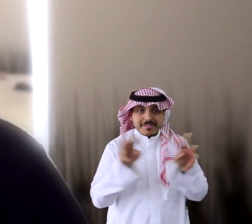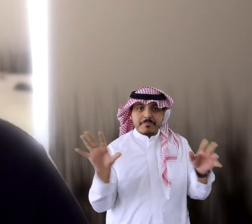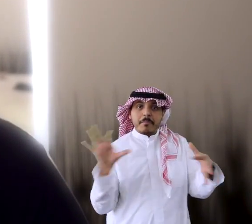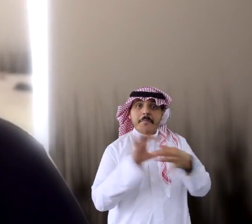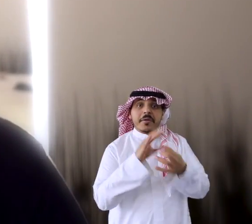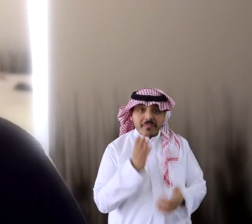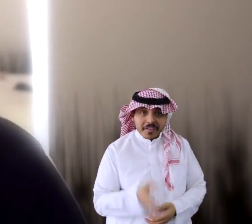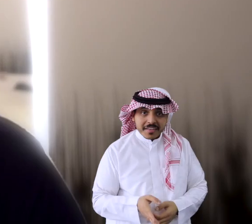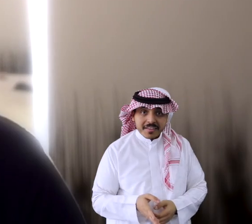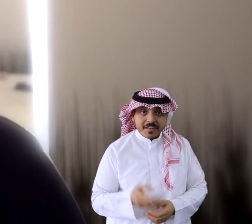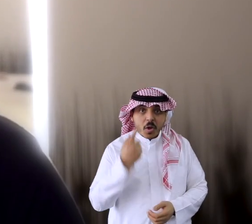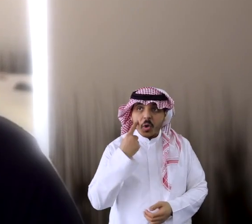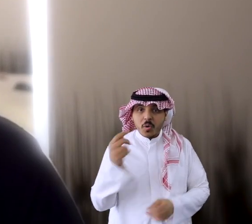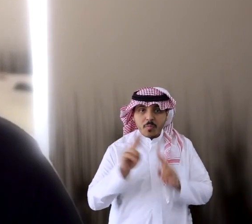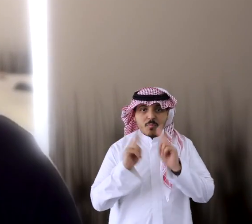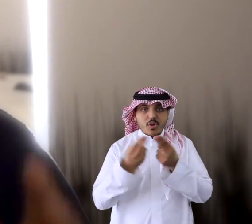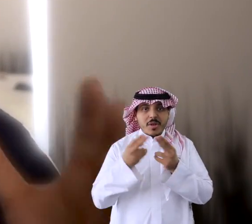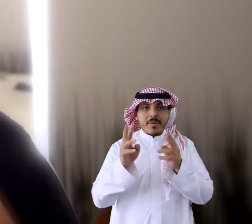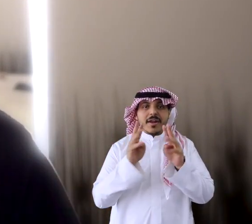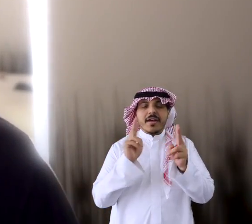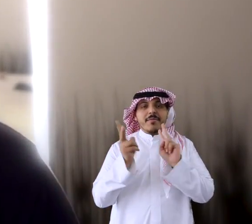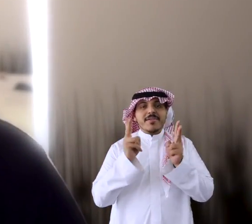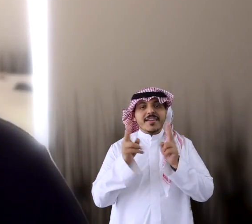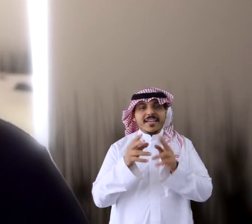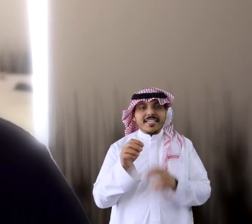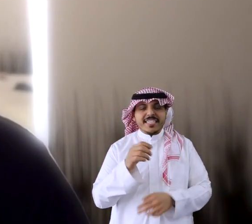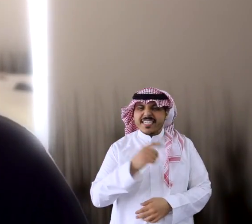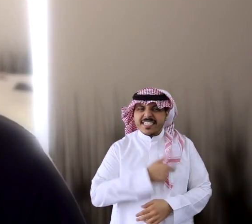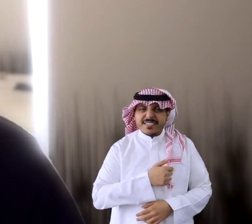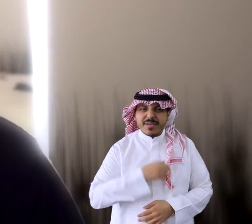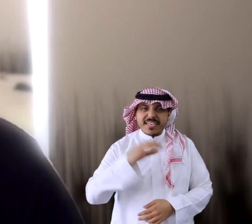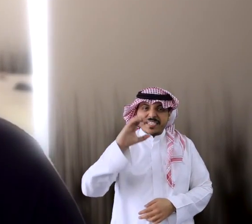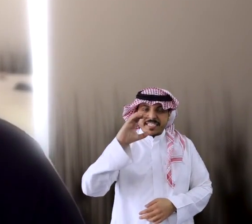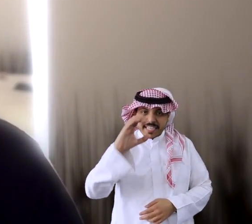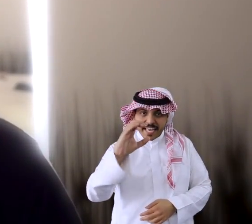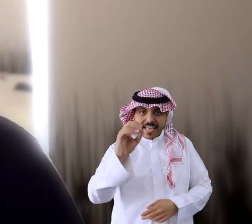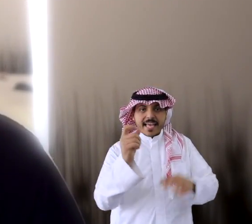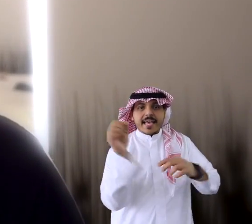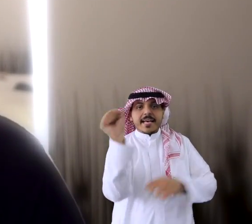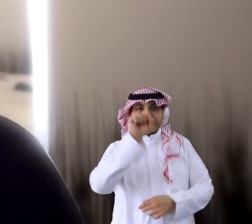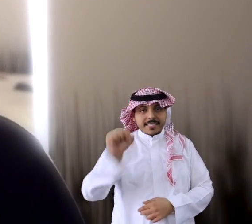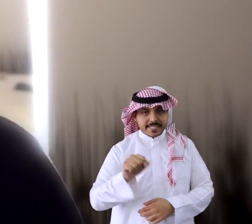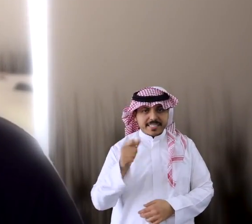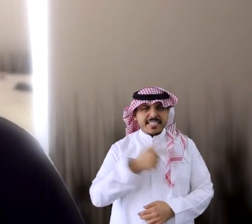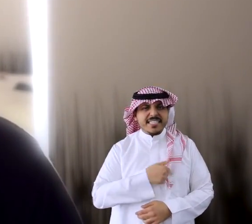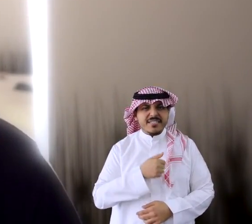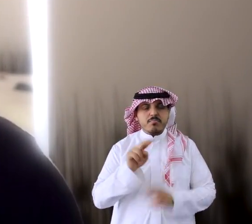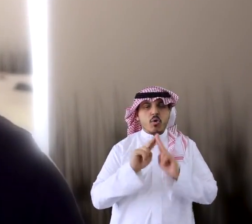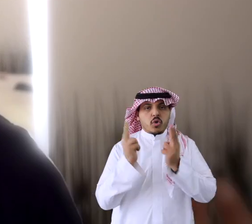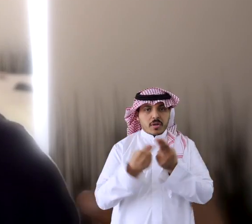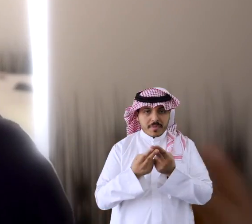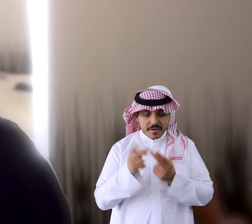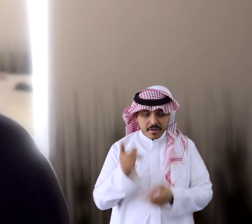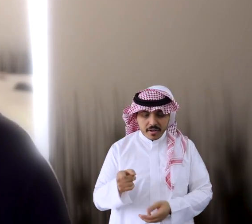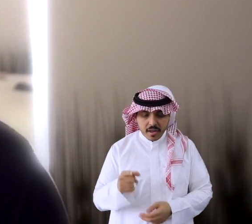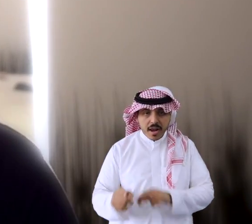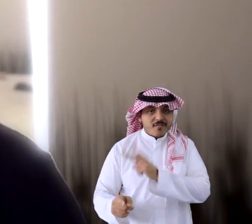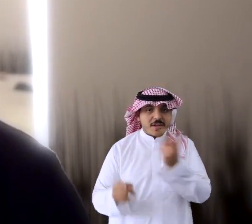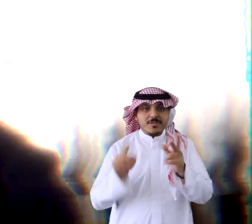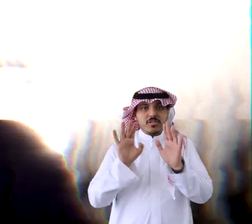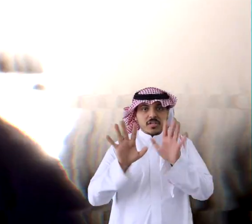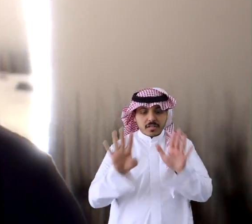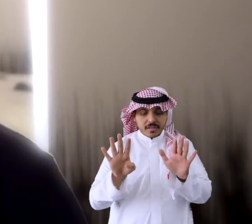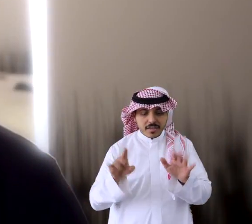الأشياء الجميلة اللي موجودة هنا في مؤتمر السي اس. وفعليا في مؤتمر السي اس في كثير من التقنيات اللي قاعدة ترسم الخط ل 2019.